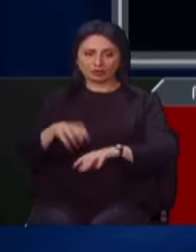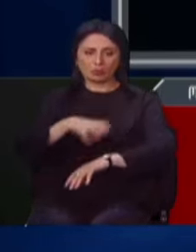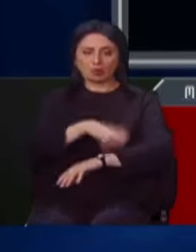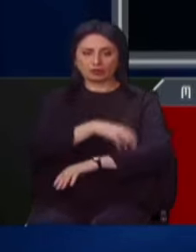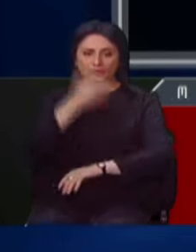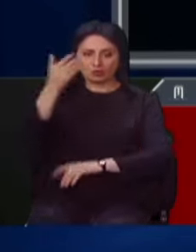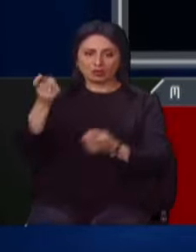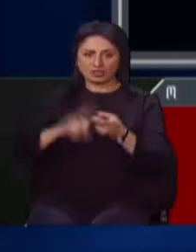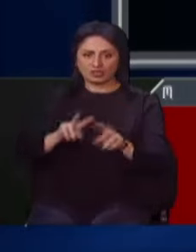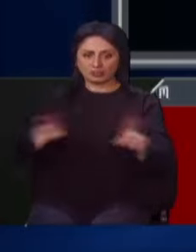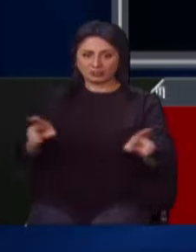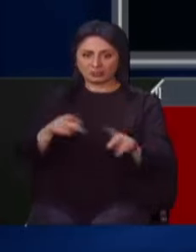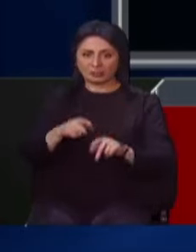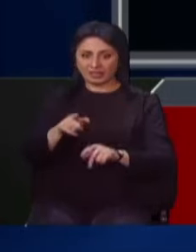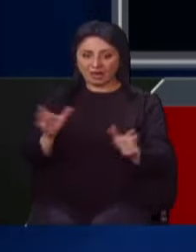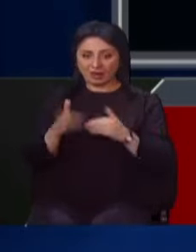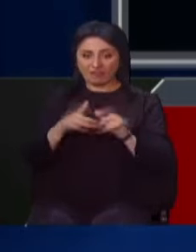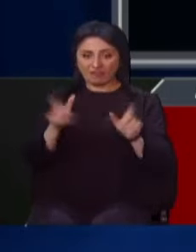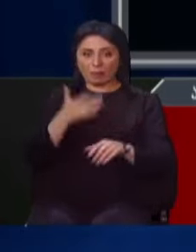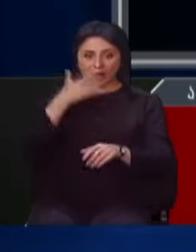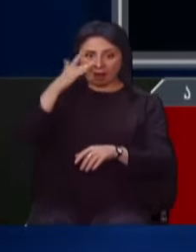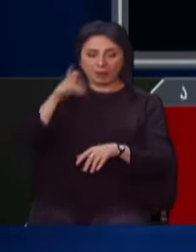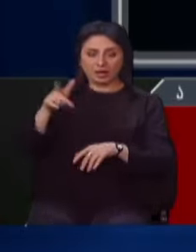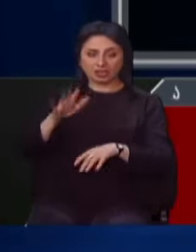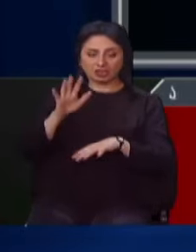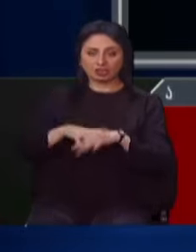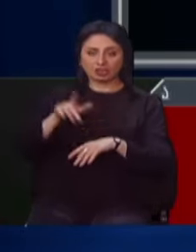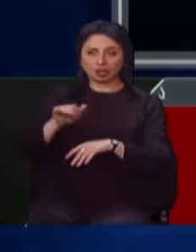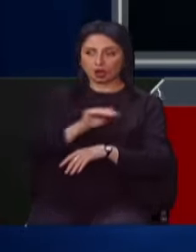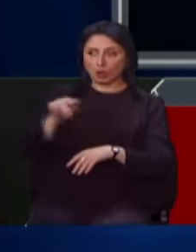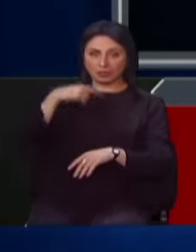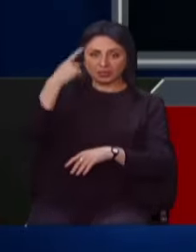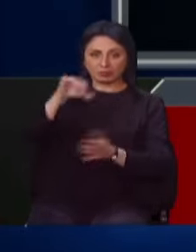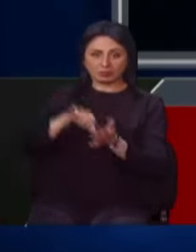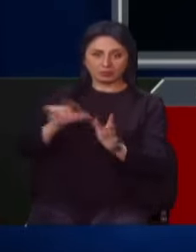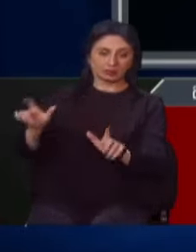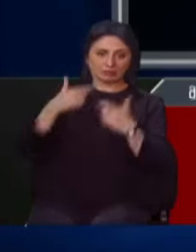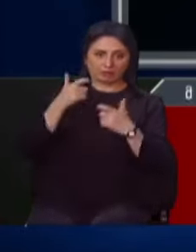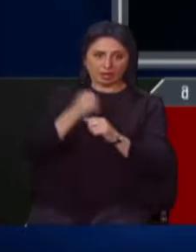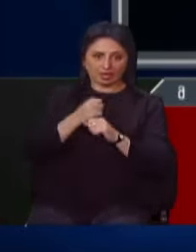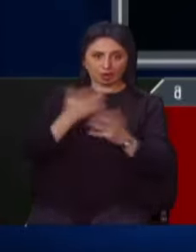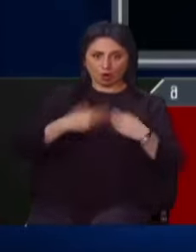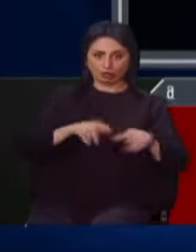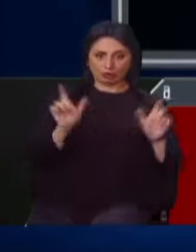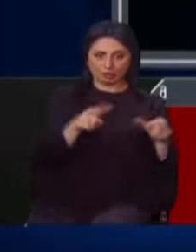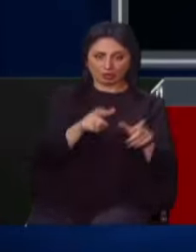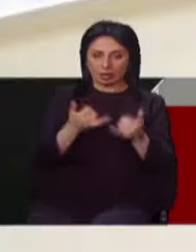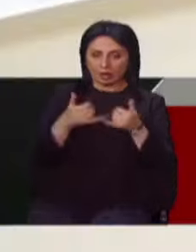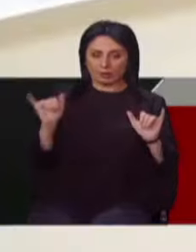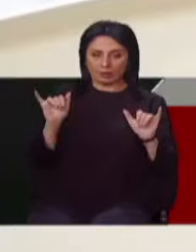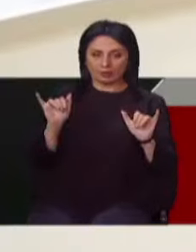ბოლშევიკური მოვლენაა. ახლა კი სანქციის ამ ფორმას ამერიკის შეერთებული შტატების ოფიციალური წარმომადგენელი იყენებს, რაც